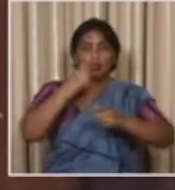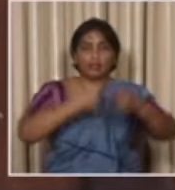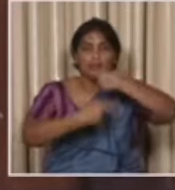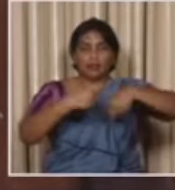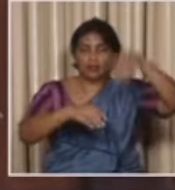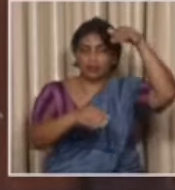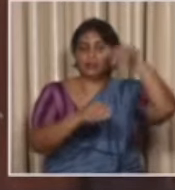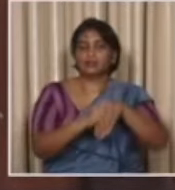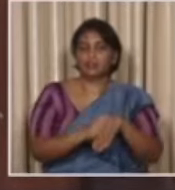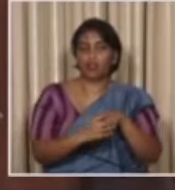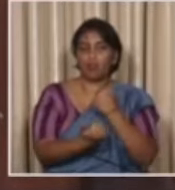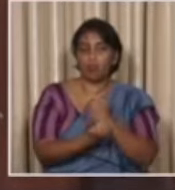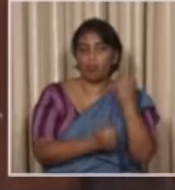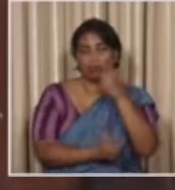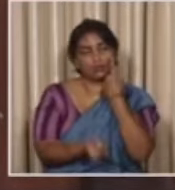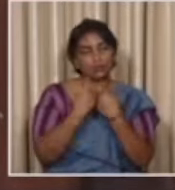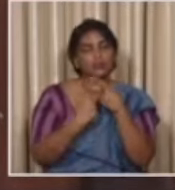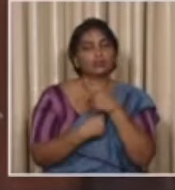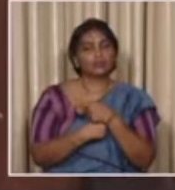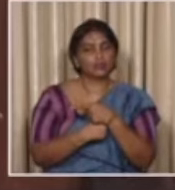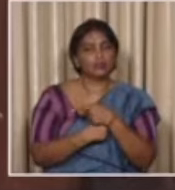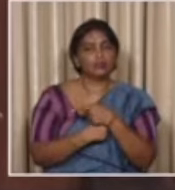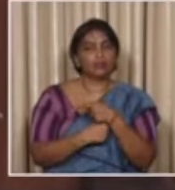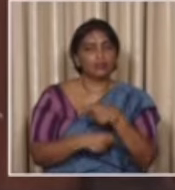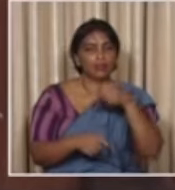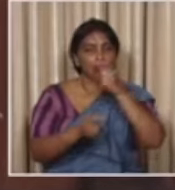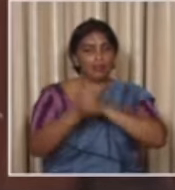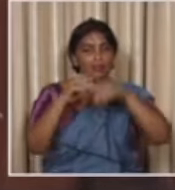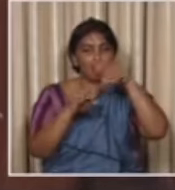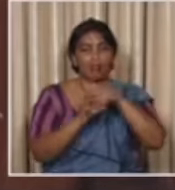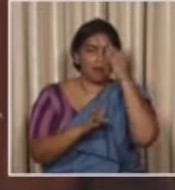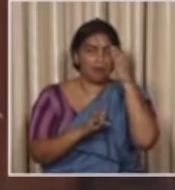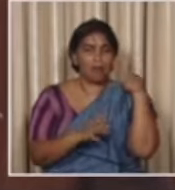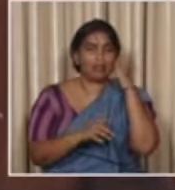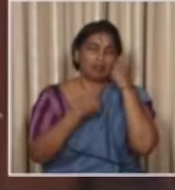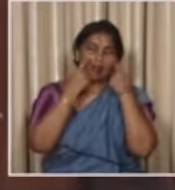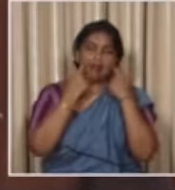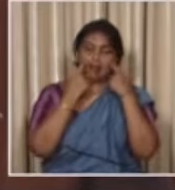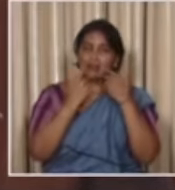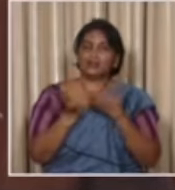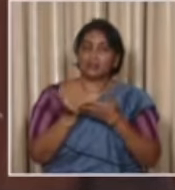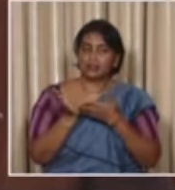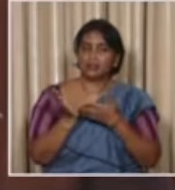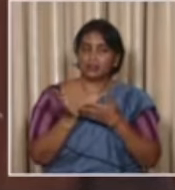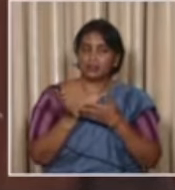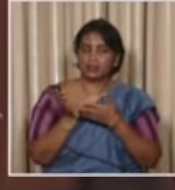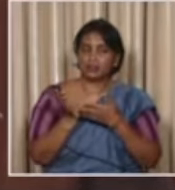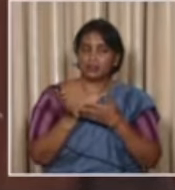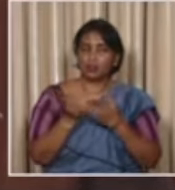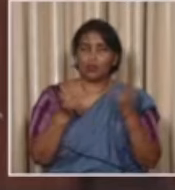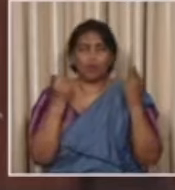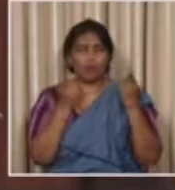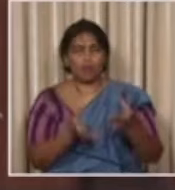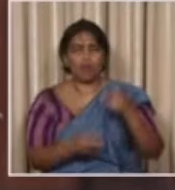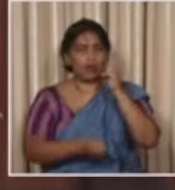මේකේ ඡායාරූප. පොලිසිය මහත්තුරුන් ගිහලා මේක ගැන හොයලා බලනවා. මේ දරුවාගේ අම්මලා තාත්තලා අඬනවා. එතකොට මේ පාළු